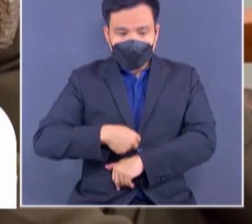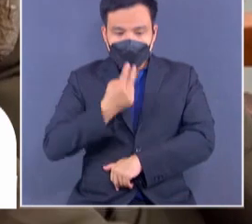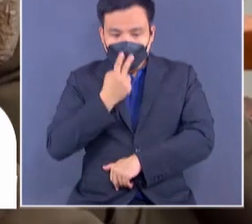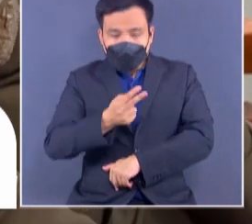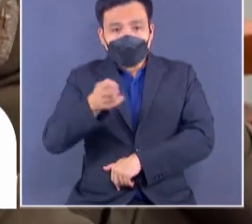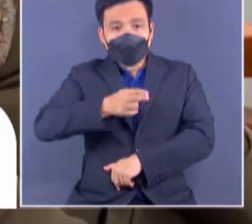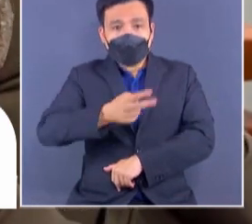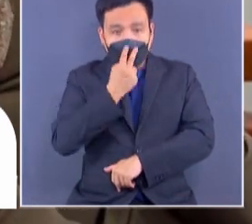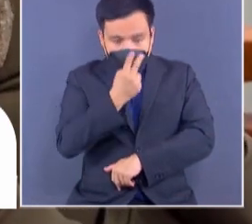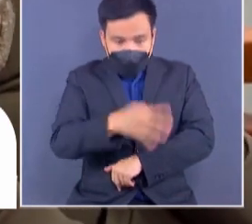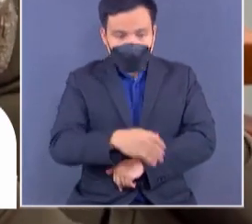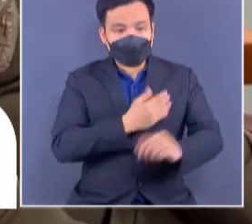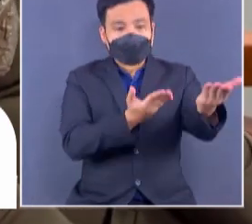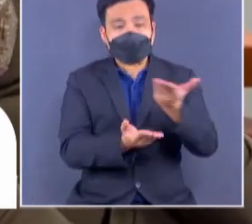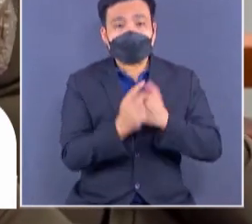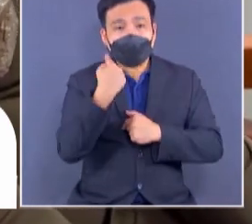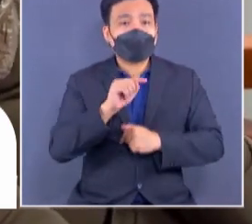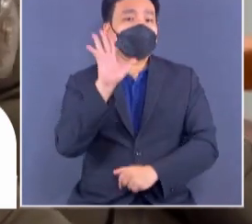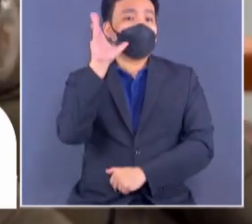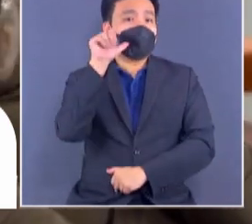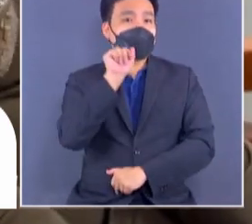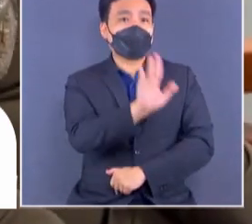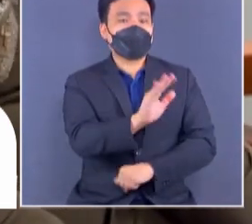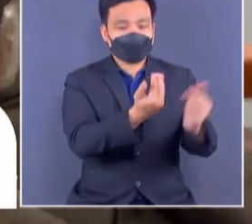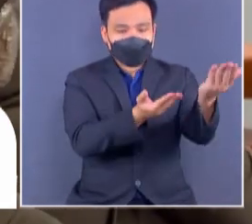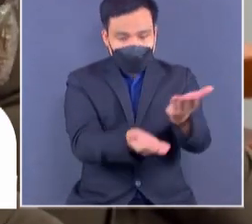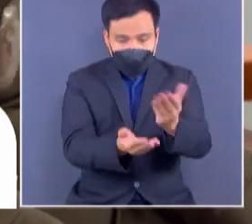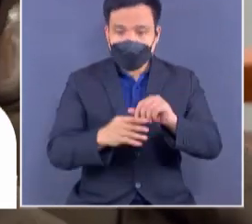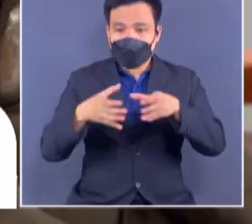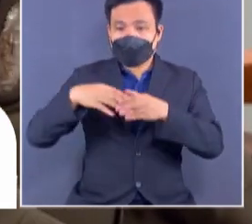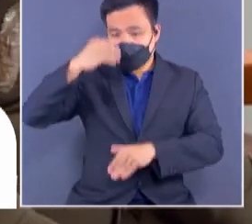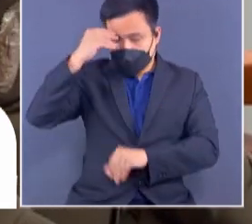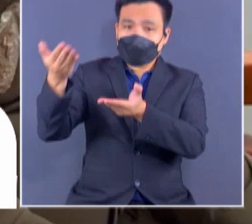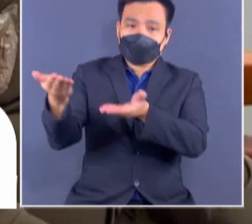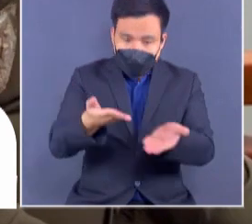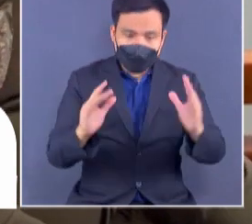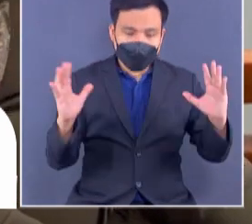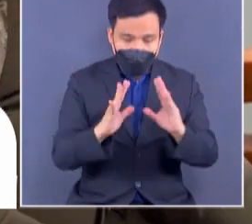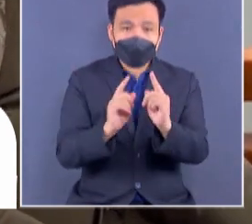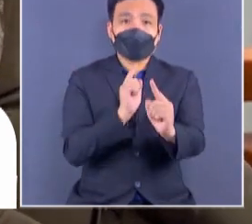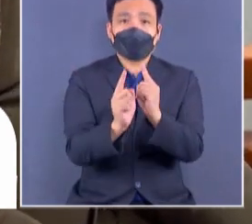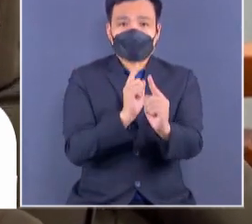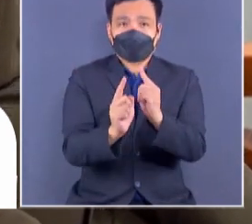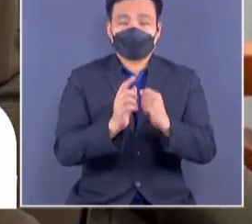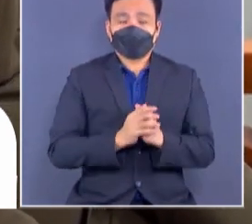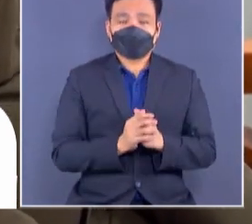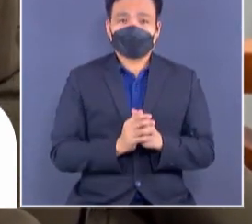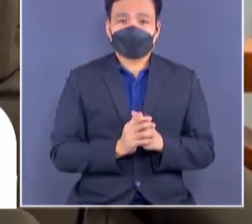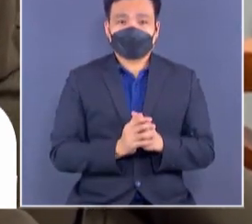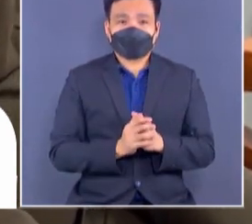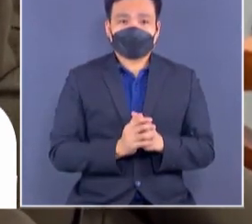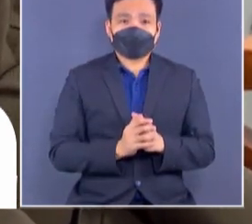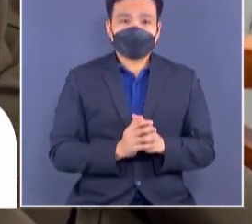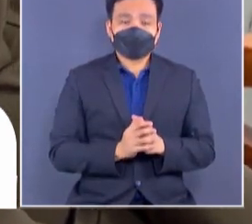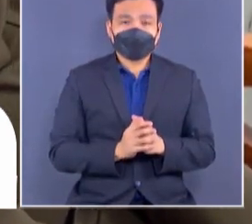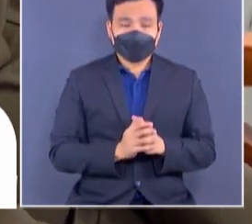นี้ก็ต้องเชิญแล้วครับผู้ปกครองแล้วก็เด็กนักเรียนในกลุ่มนี้นะครับมาพูดคุยกันมาสอบถามเบื้องต้นครับก็พบว่